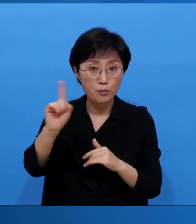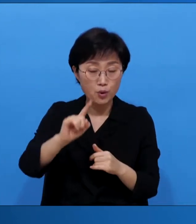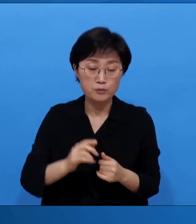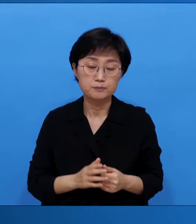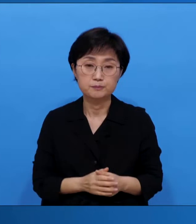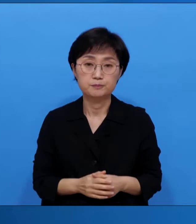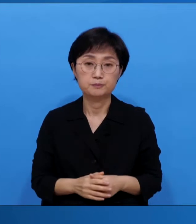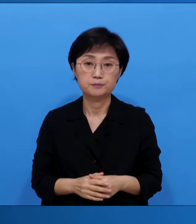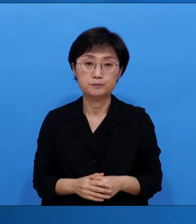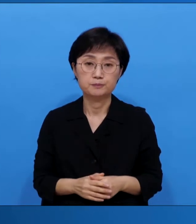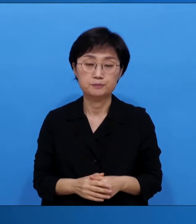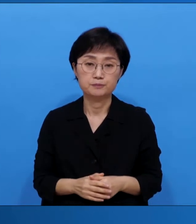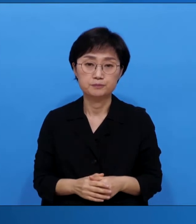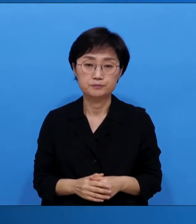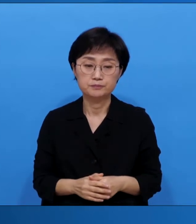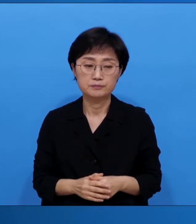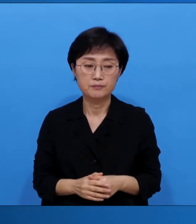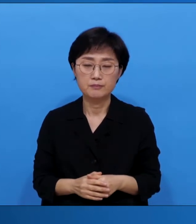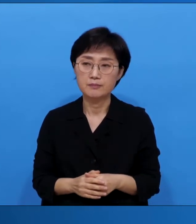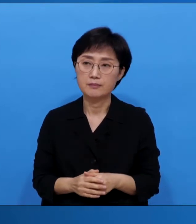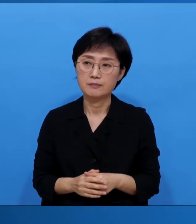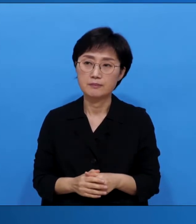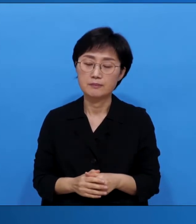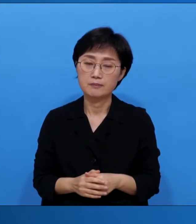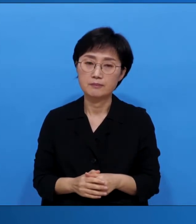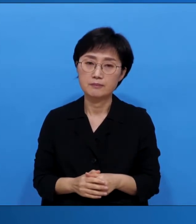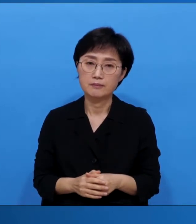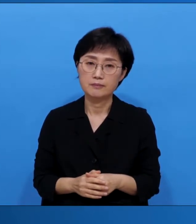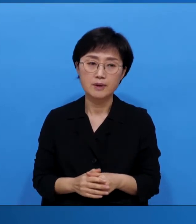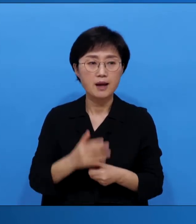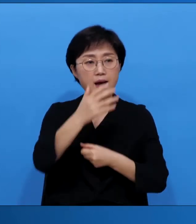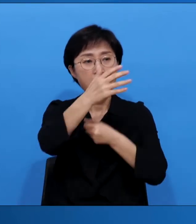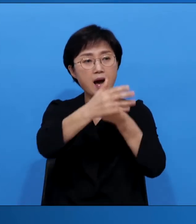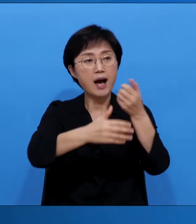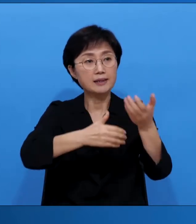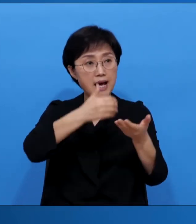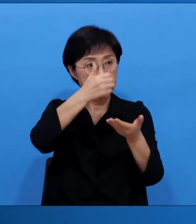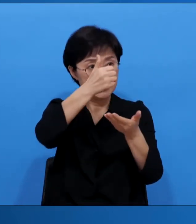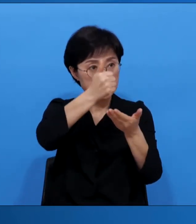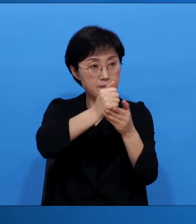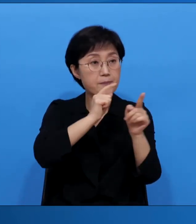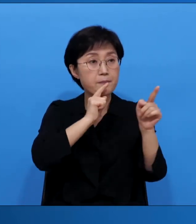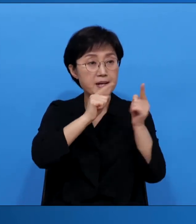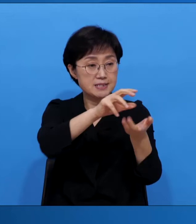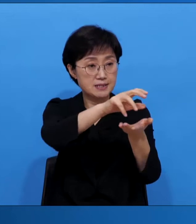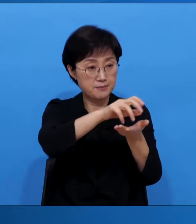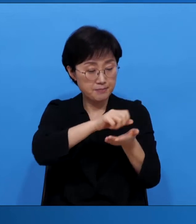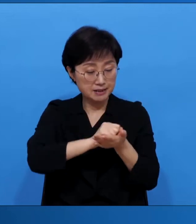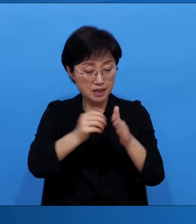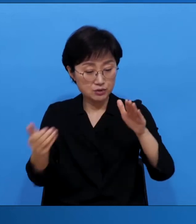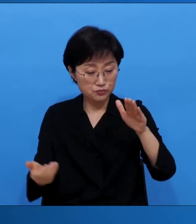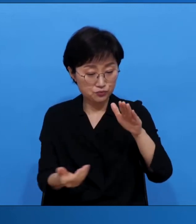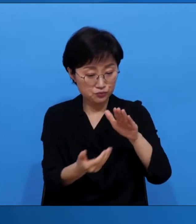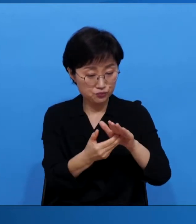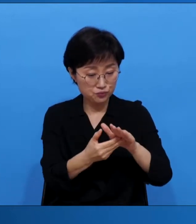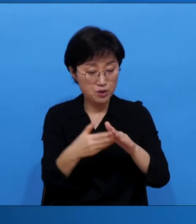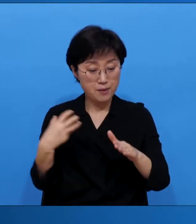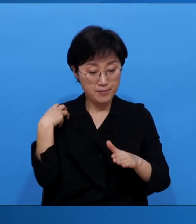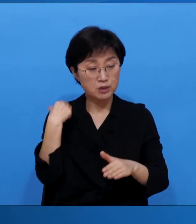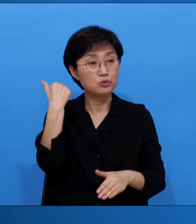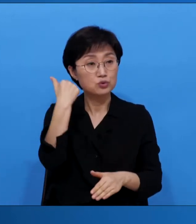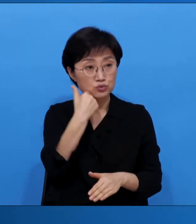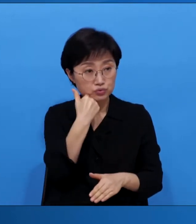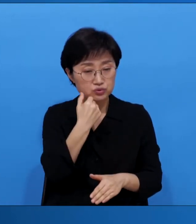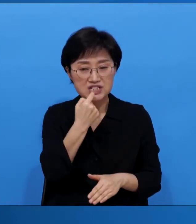what he professed. 하나님의 말씀을 이루는 능력 있는 천사여